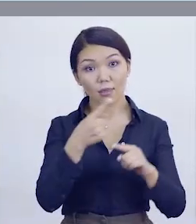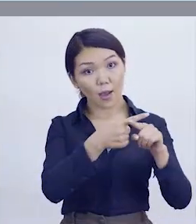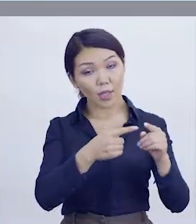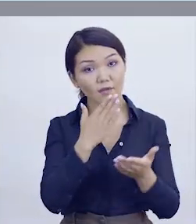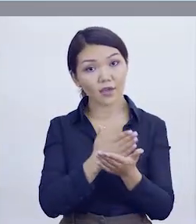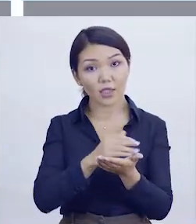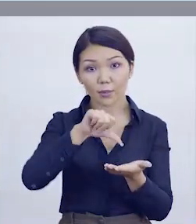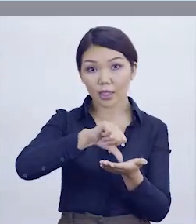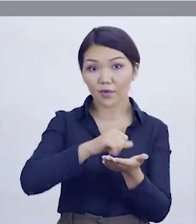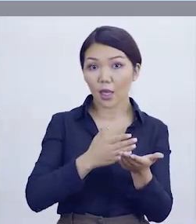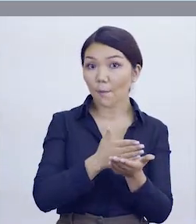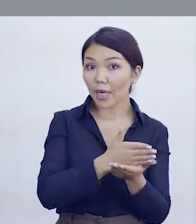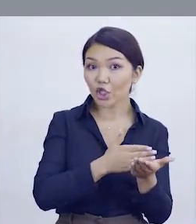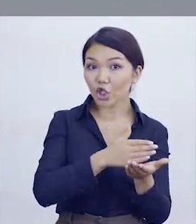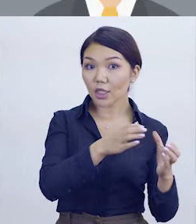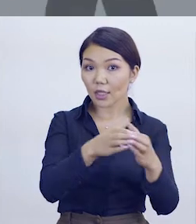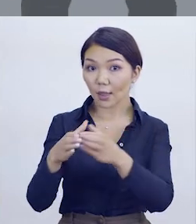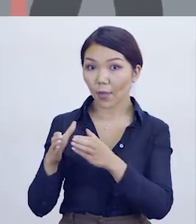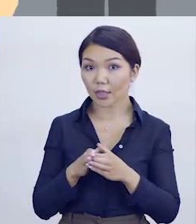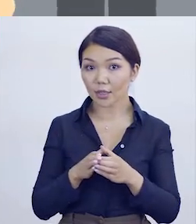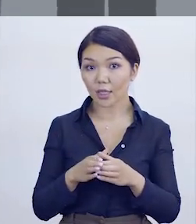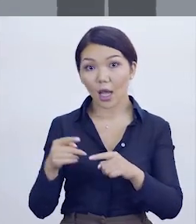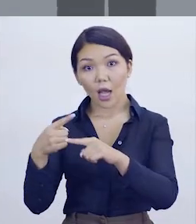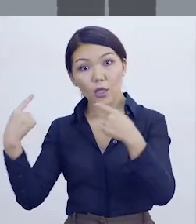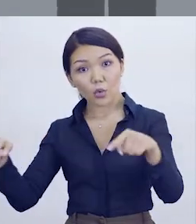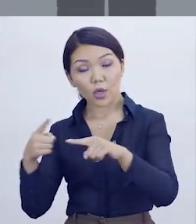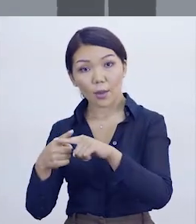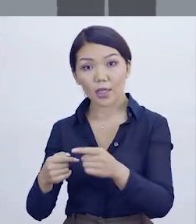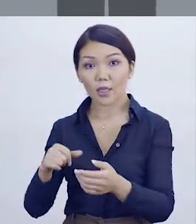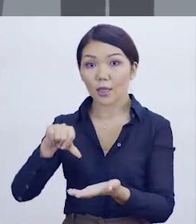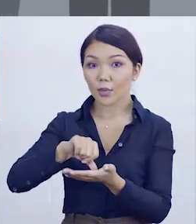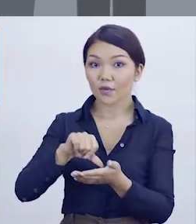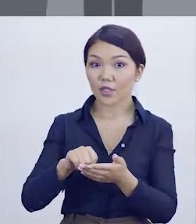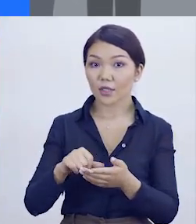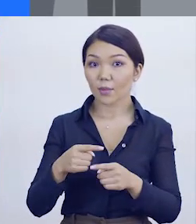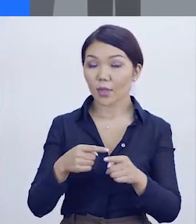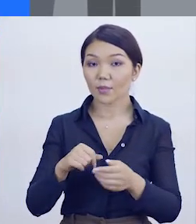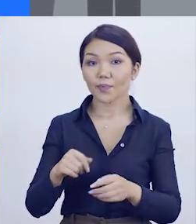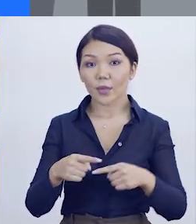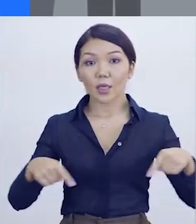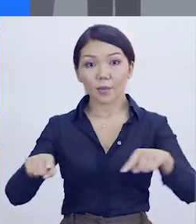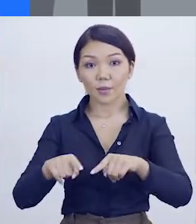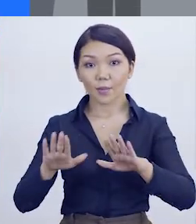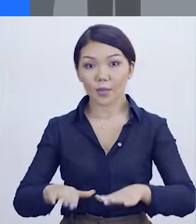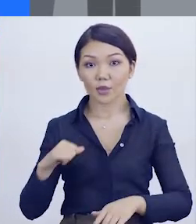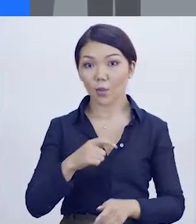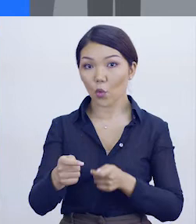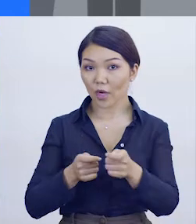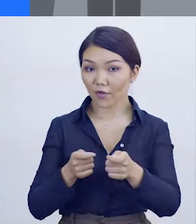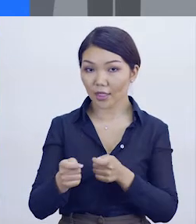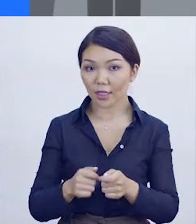формируется ЦИКом сроком на 5 лет в составе не менее 11 членов. При этом одна половина членов являются представителями